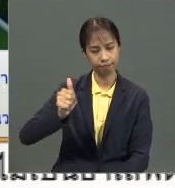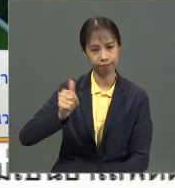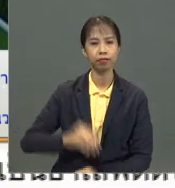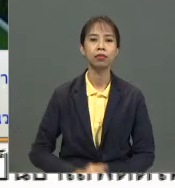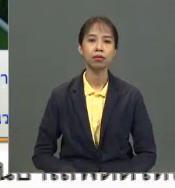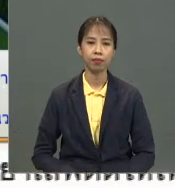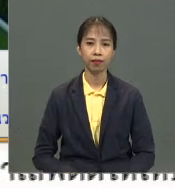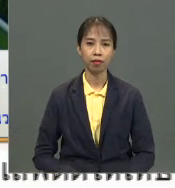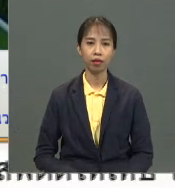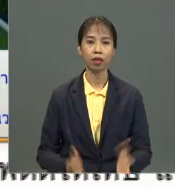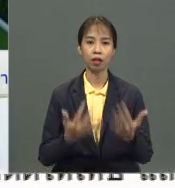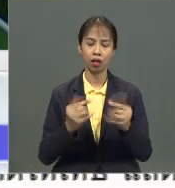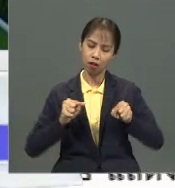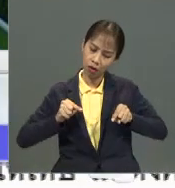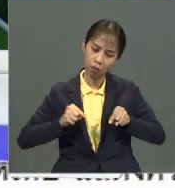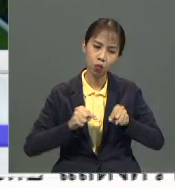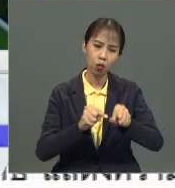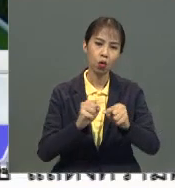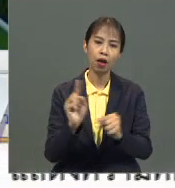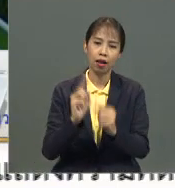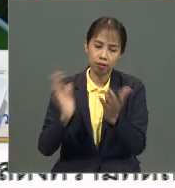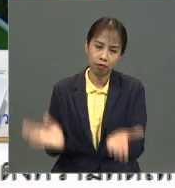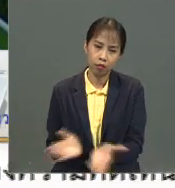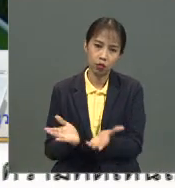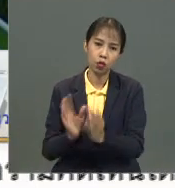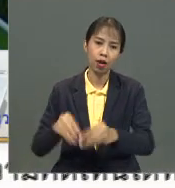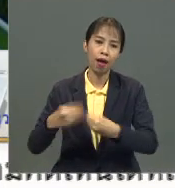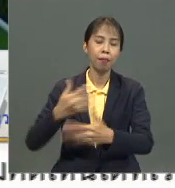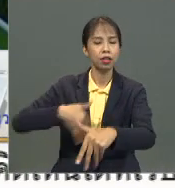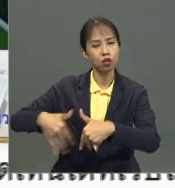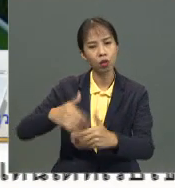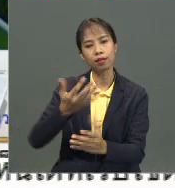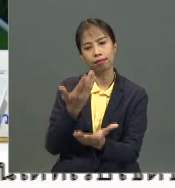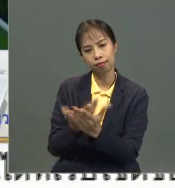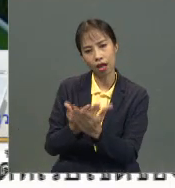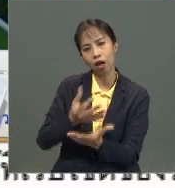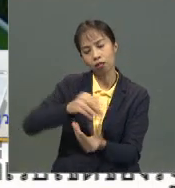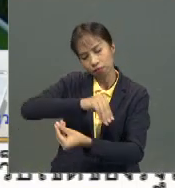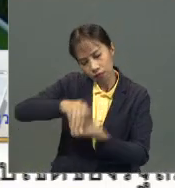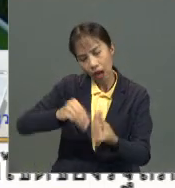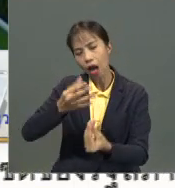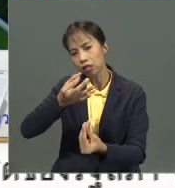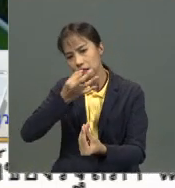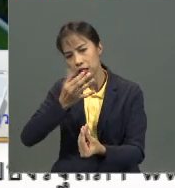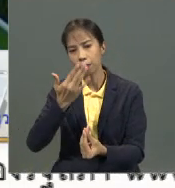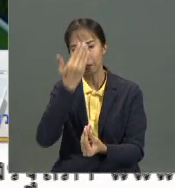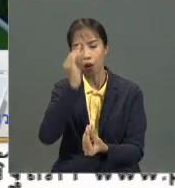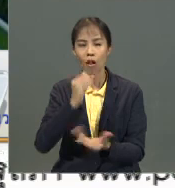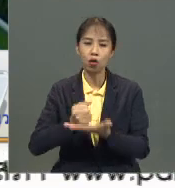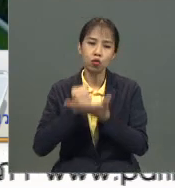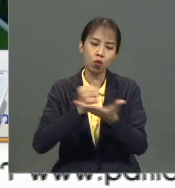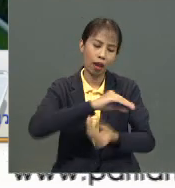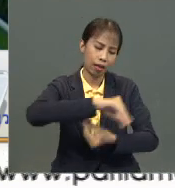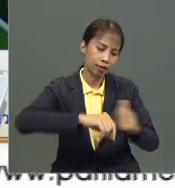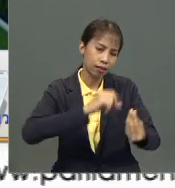2019ควบคู่ไปกับการส่งเสริมการสร้างรายได้ของประชาชนเพื่อจะกระจายผลประโยชน์ทางเศรษฐกิจอย่างเป็นธรรมและ